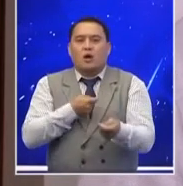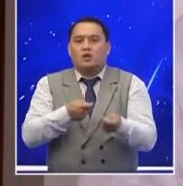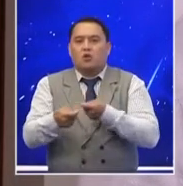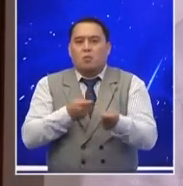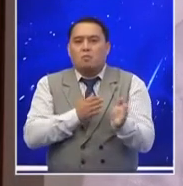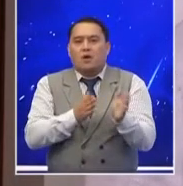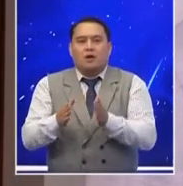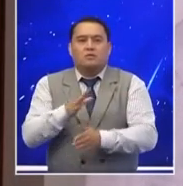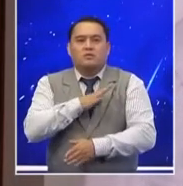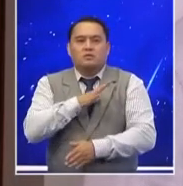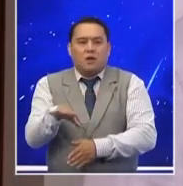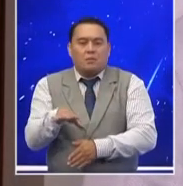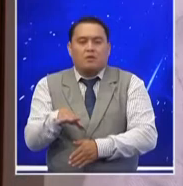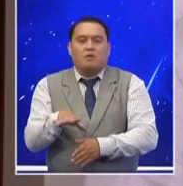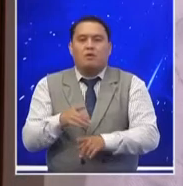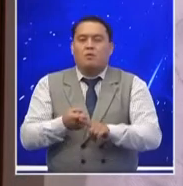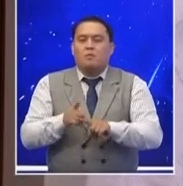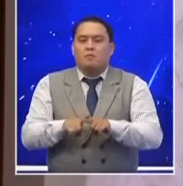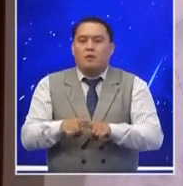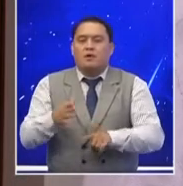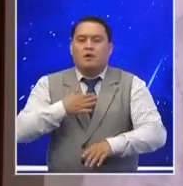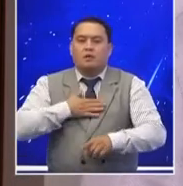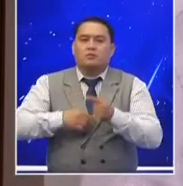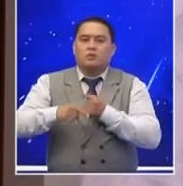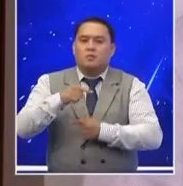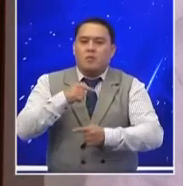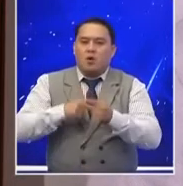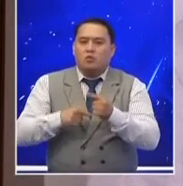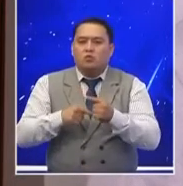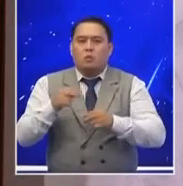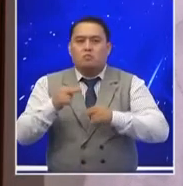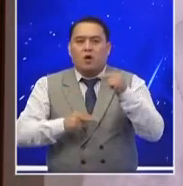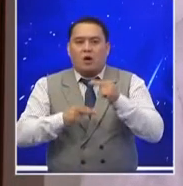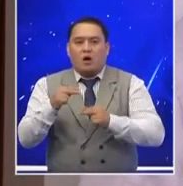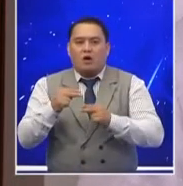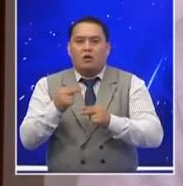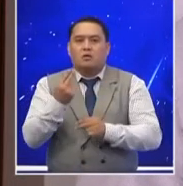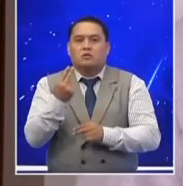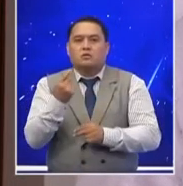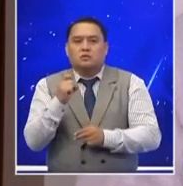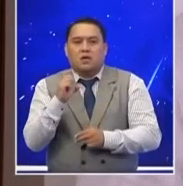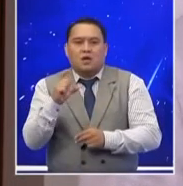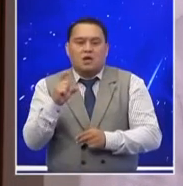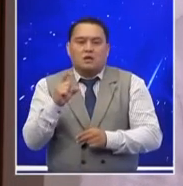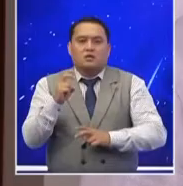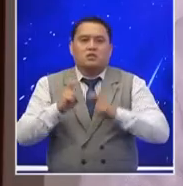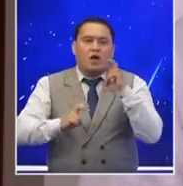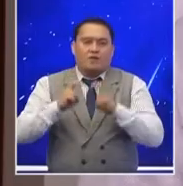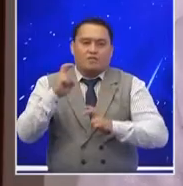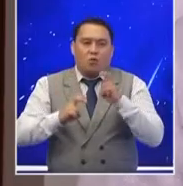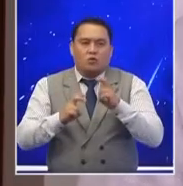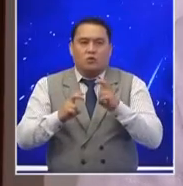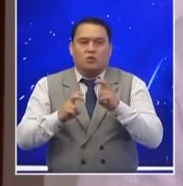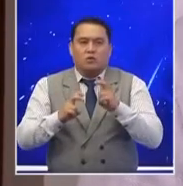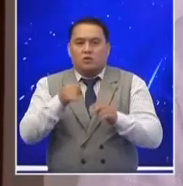было. Кое-где предприниматели, допустим, построили цеха, заводы, но сырья